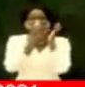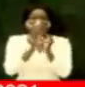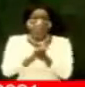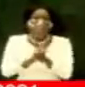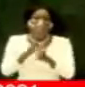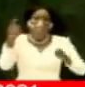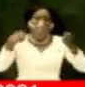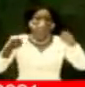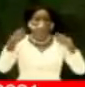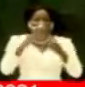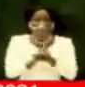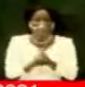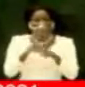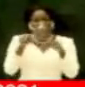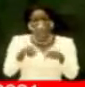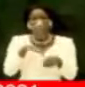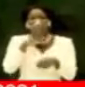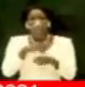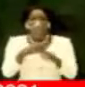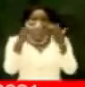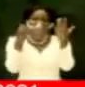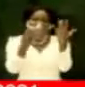Positive the radio to Pano, Idipa